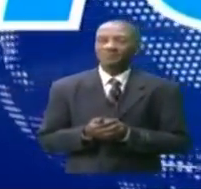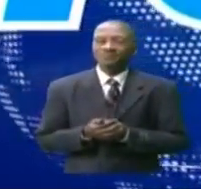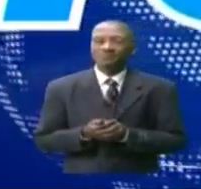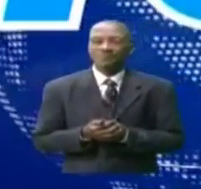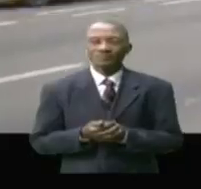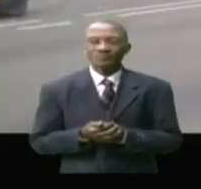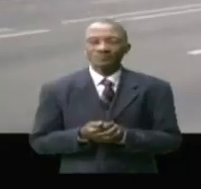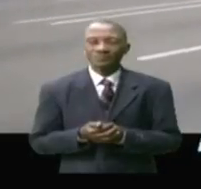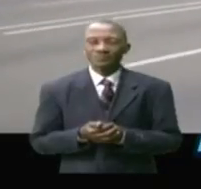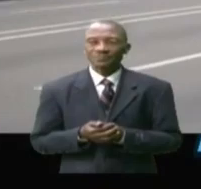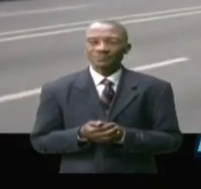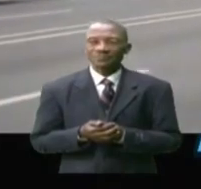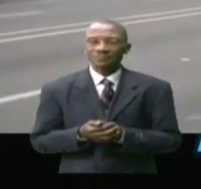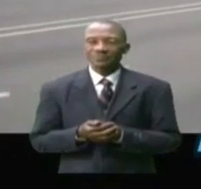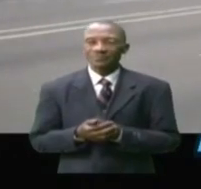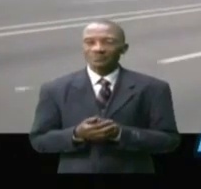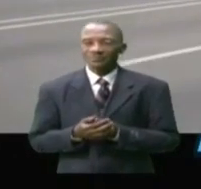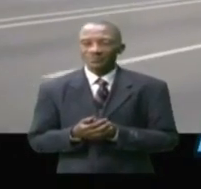Amani.